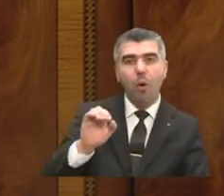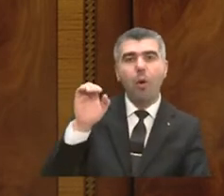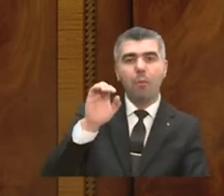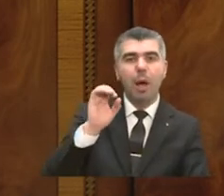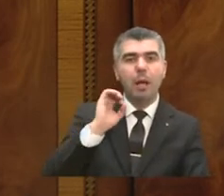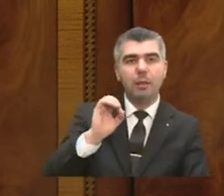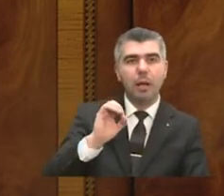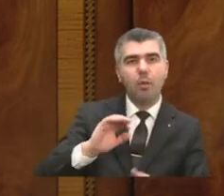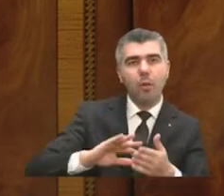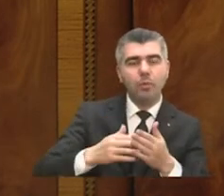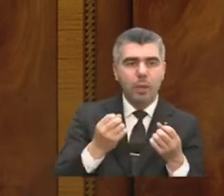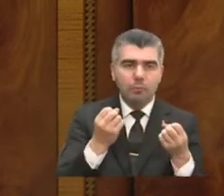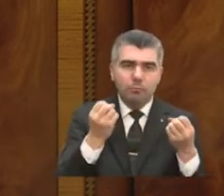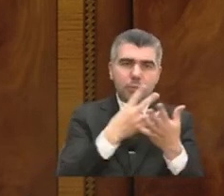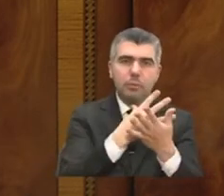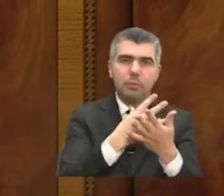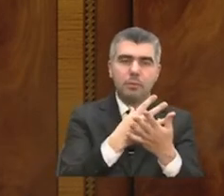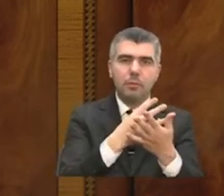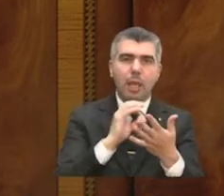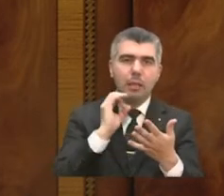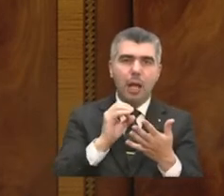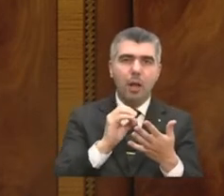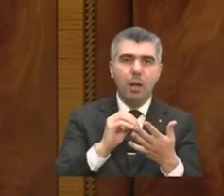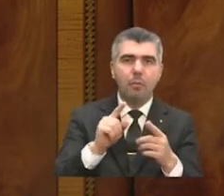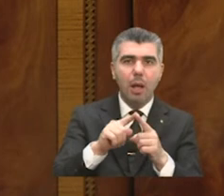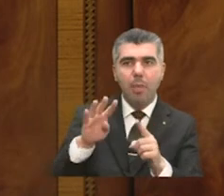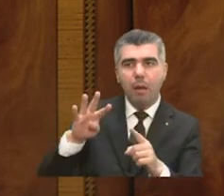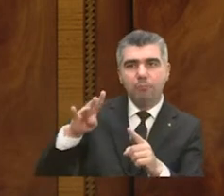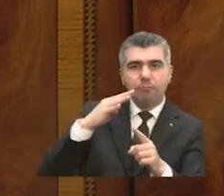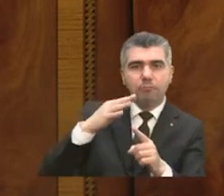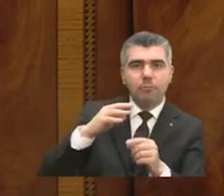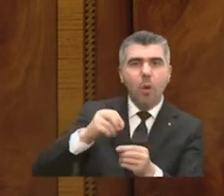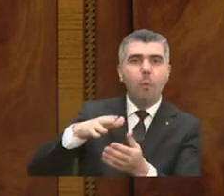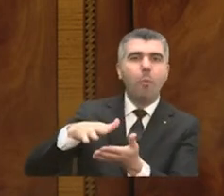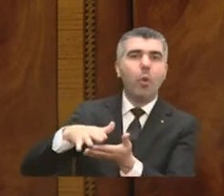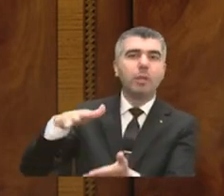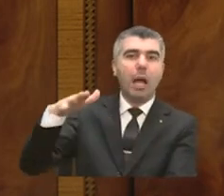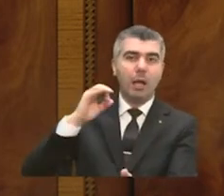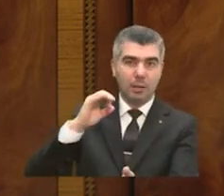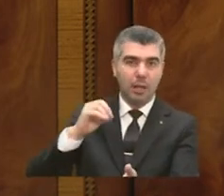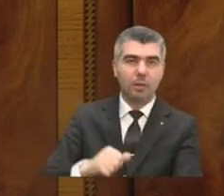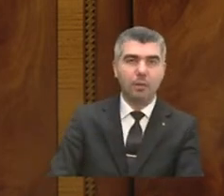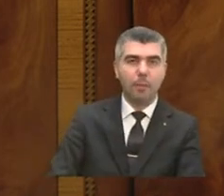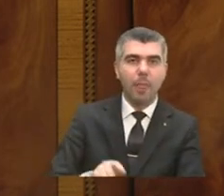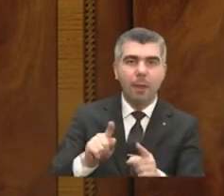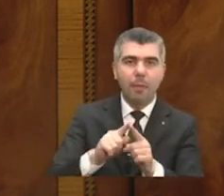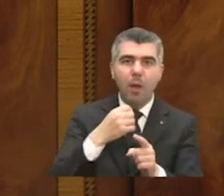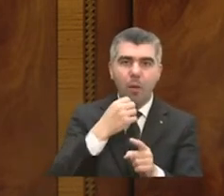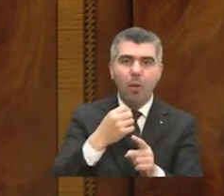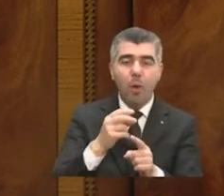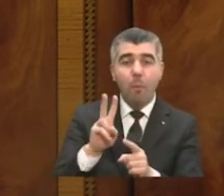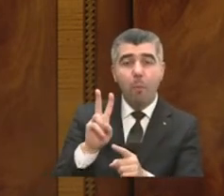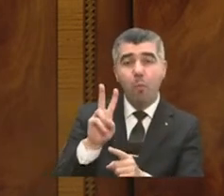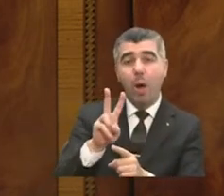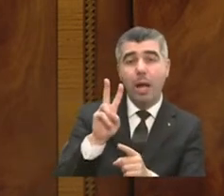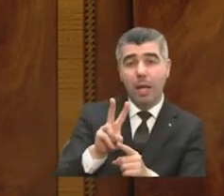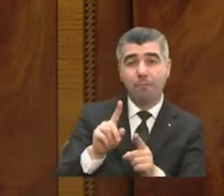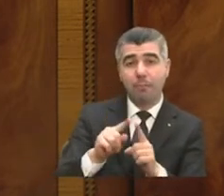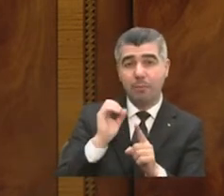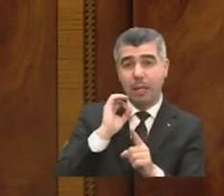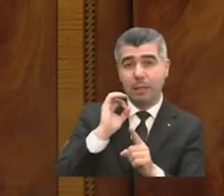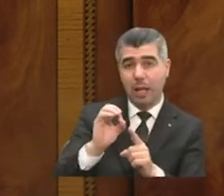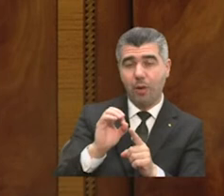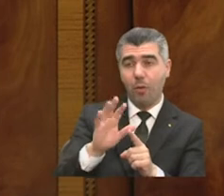exclu des grands équipes. Alors, au lieu justement